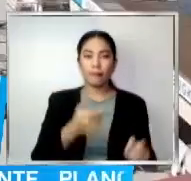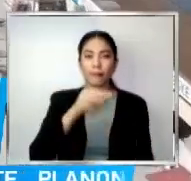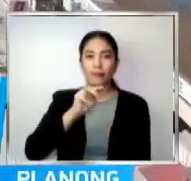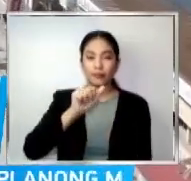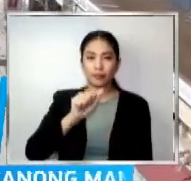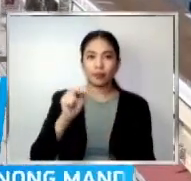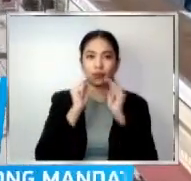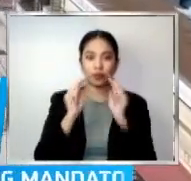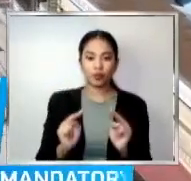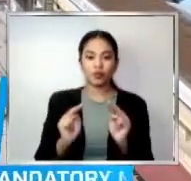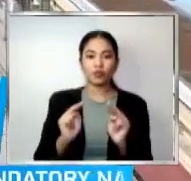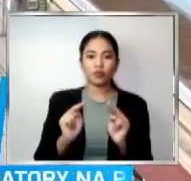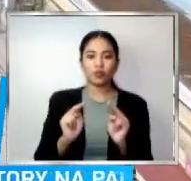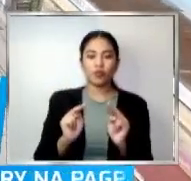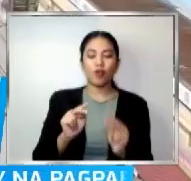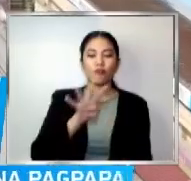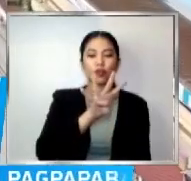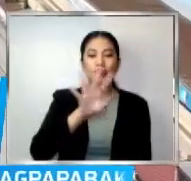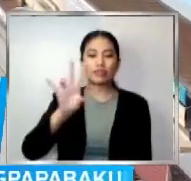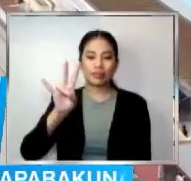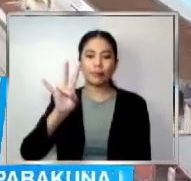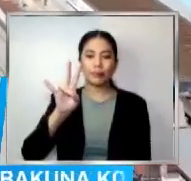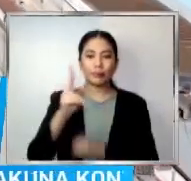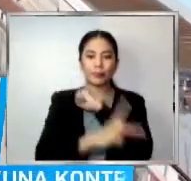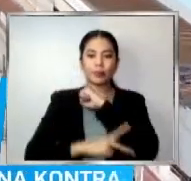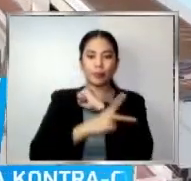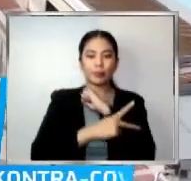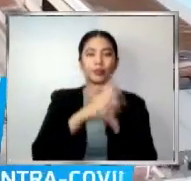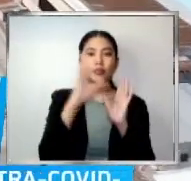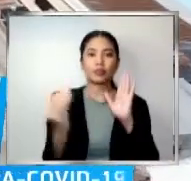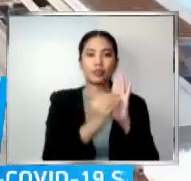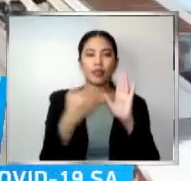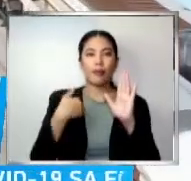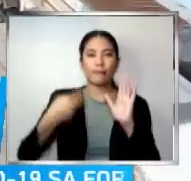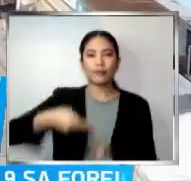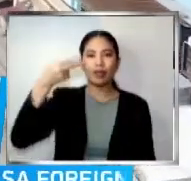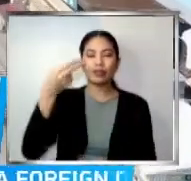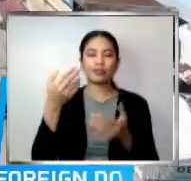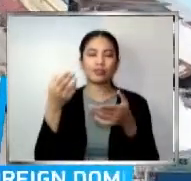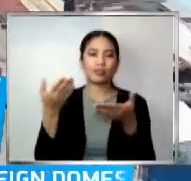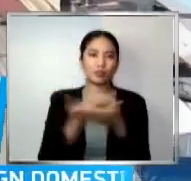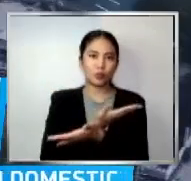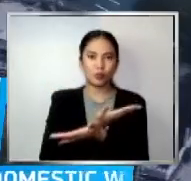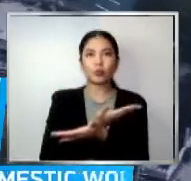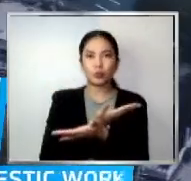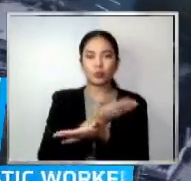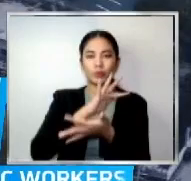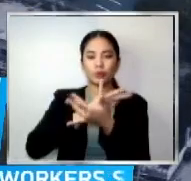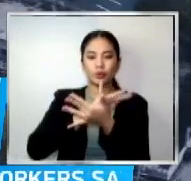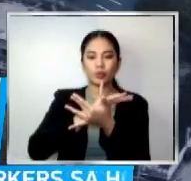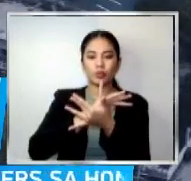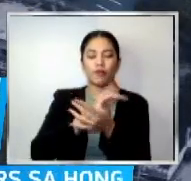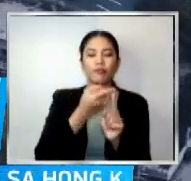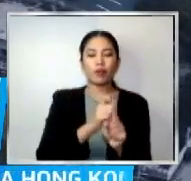DOH, 47 provinces ang nagtala ng mas mataas na bilang ng bagong kaso noong linggo ng April 27 hanggang May 3 kumpara